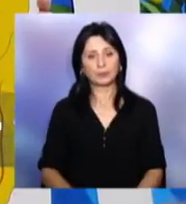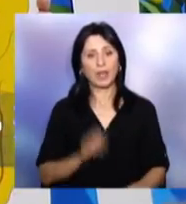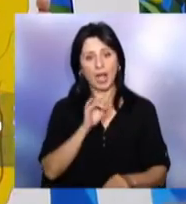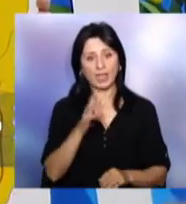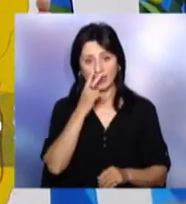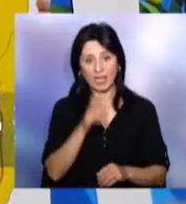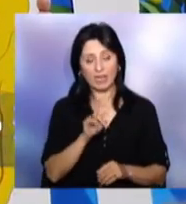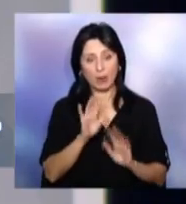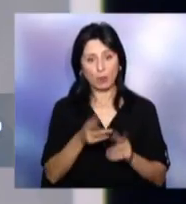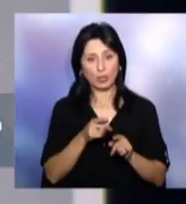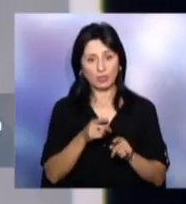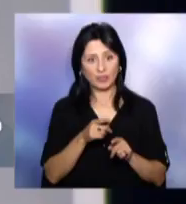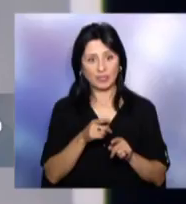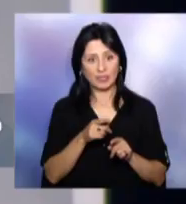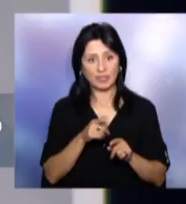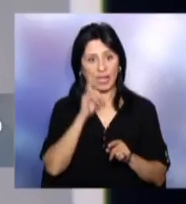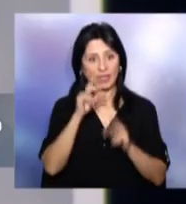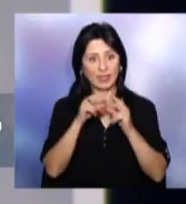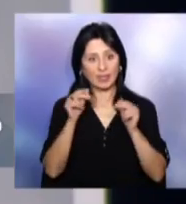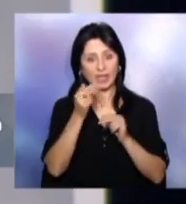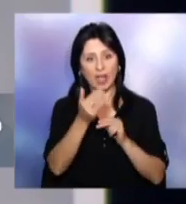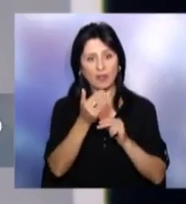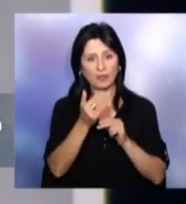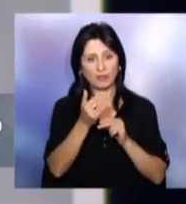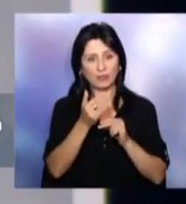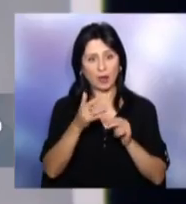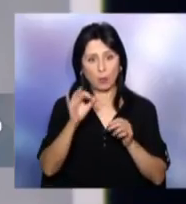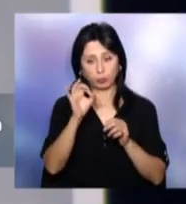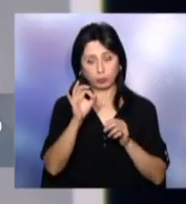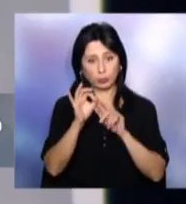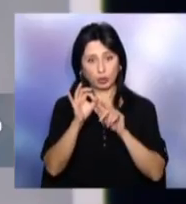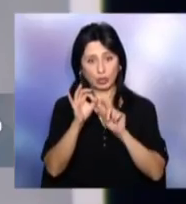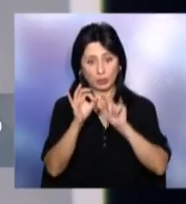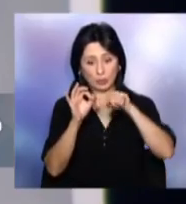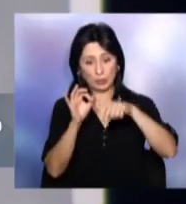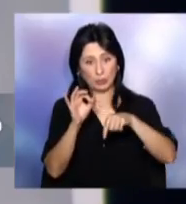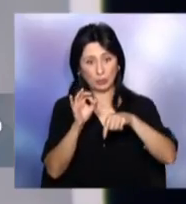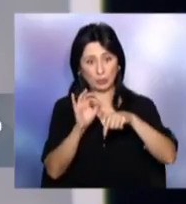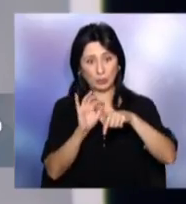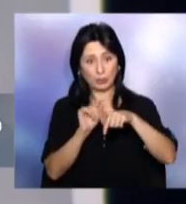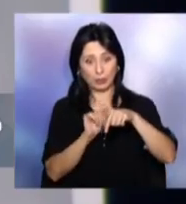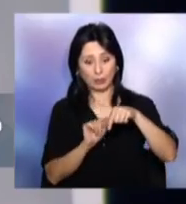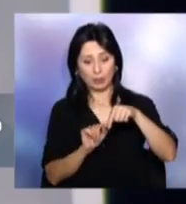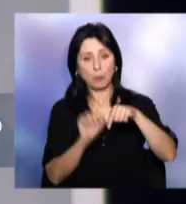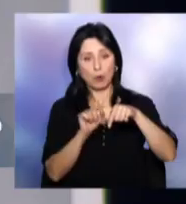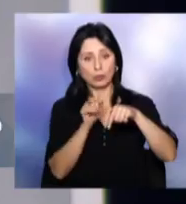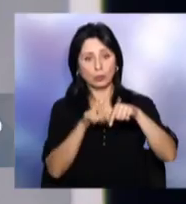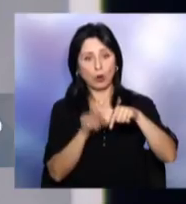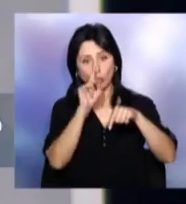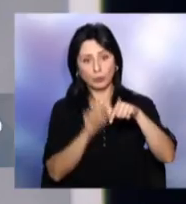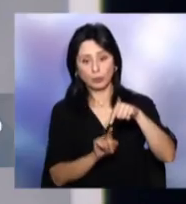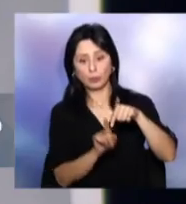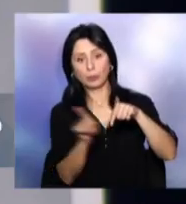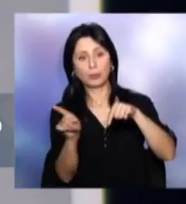ან ნახეთ რა მოხდეს, ნაღვლის ბუშტიდან ჩამოსული ნაღველი შეიძლება აღმოჩნდეს